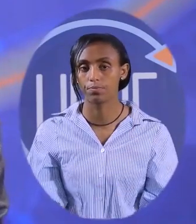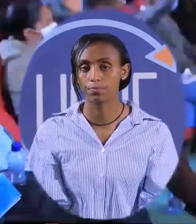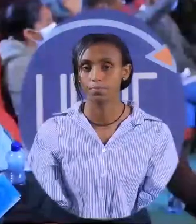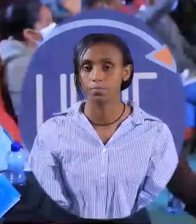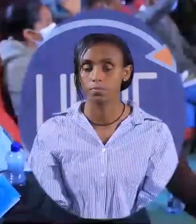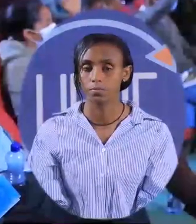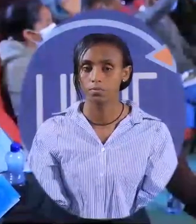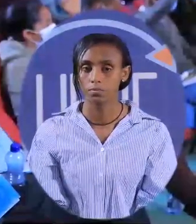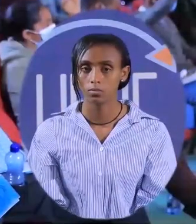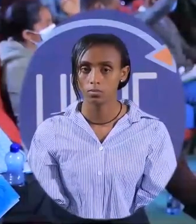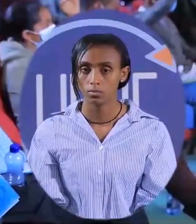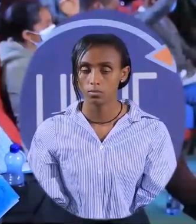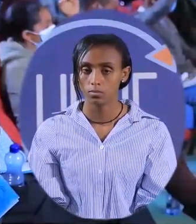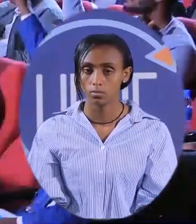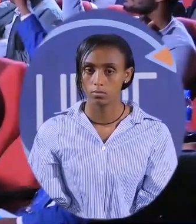ታነሳላችሁ።